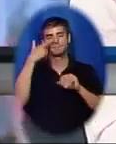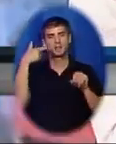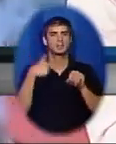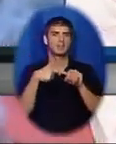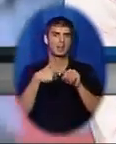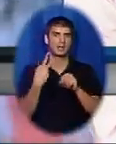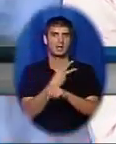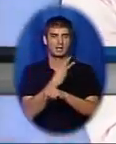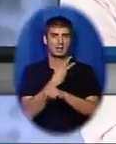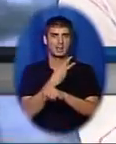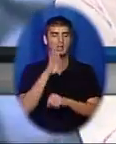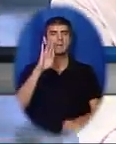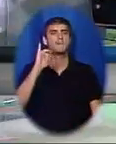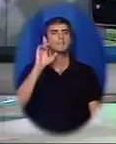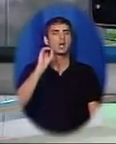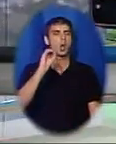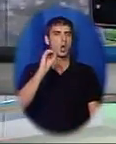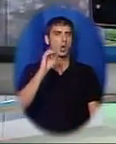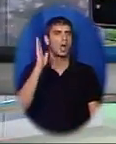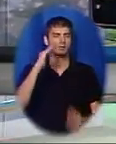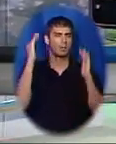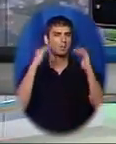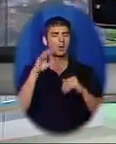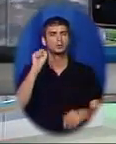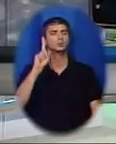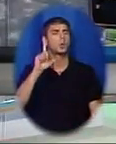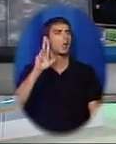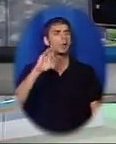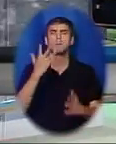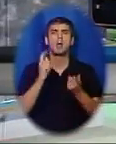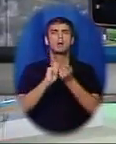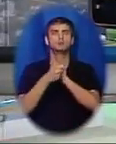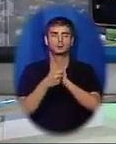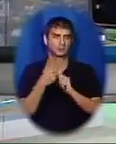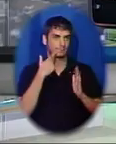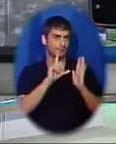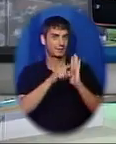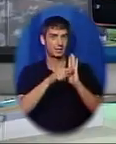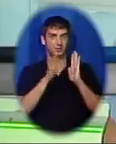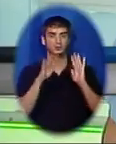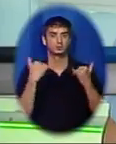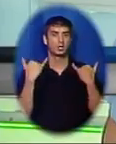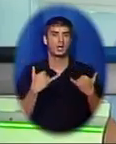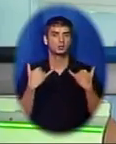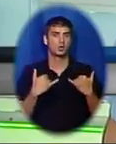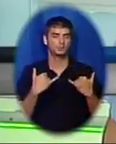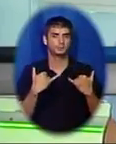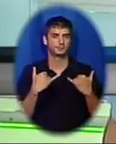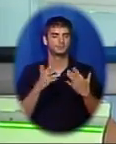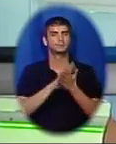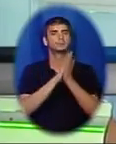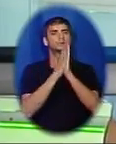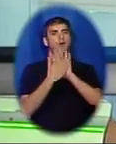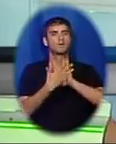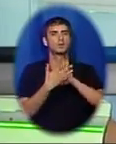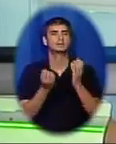לדלק רגיל, לביודלק, אבל פחות לסולר. מה שונה אצלכם בתהליך? הטכנולוגיות שקיימות היום